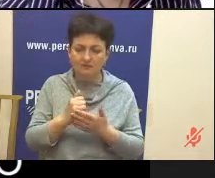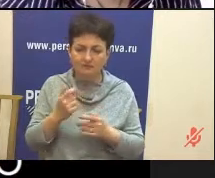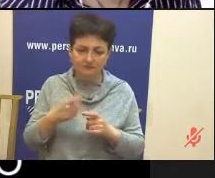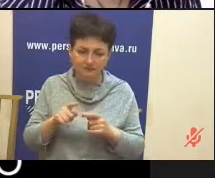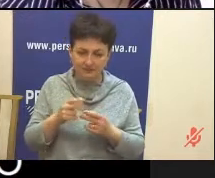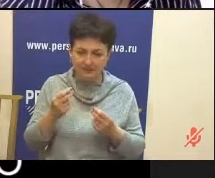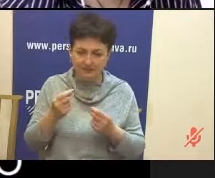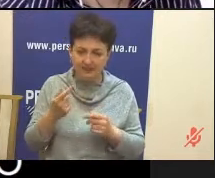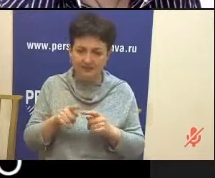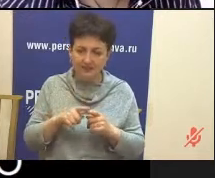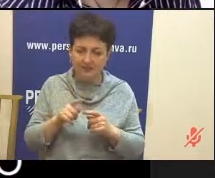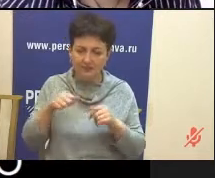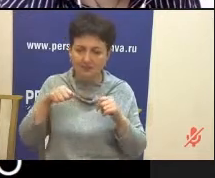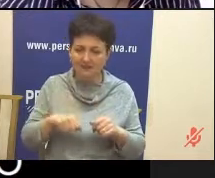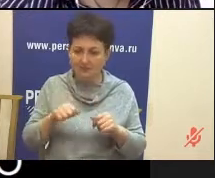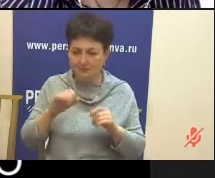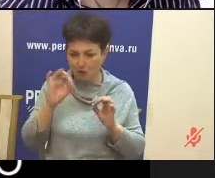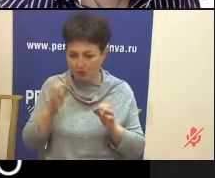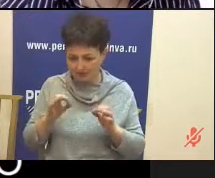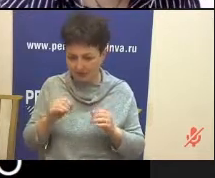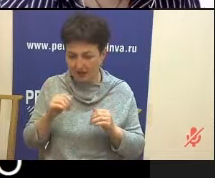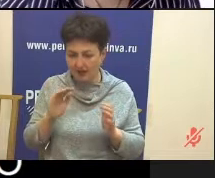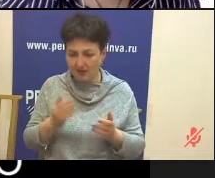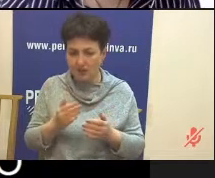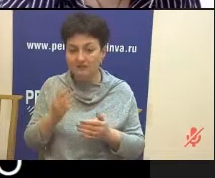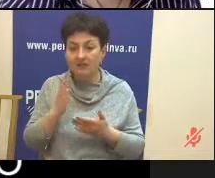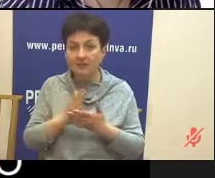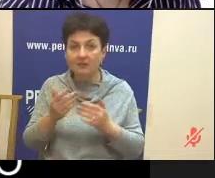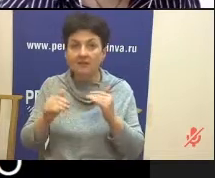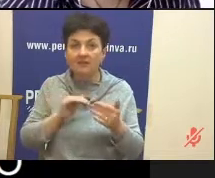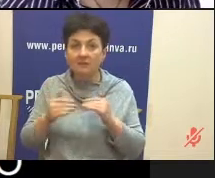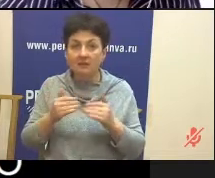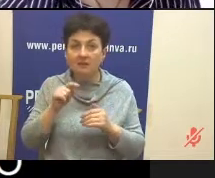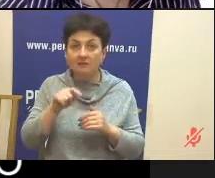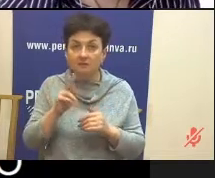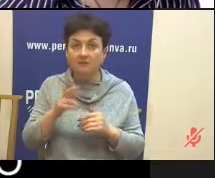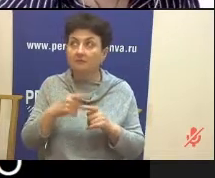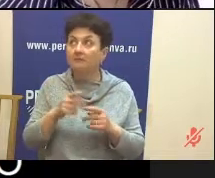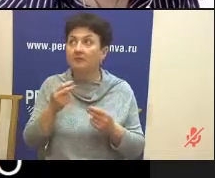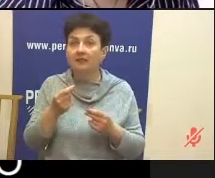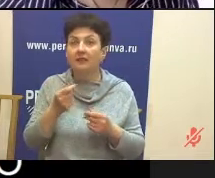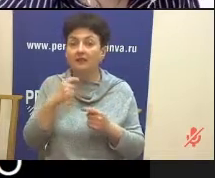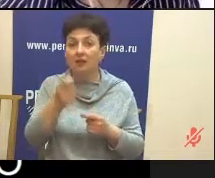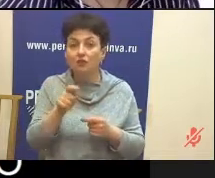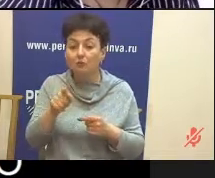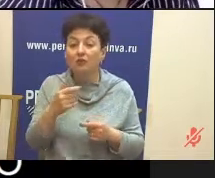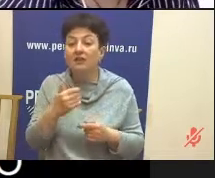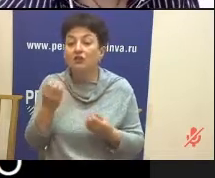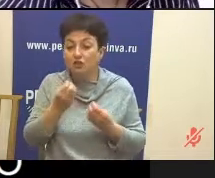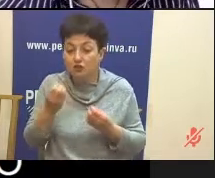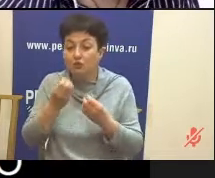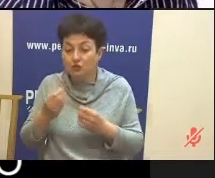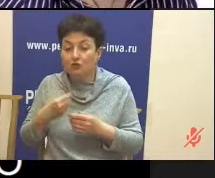именно не столько сбора средств, это все-таки ну, нас каким-то правовым образом еще ограничивает, но именно взаимодействие с тем, кто эти